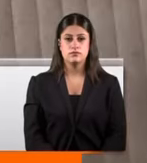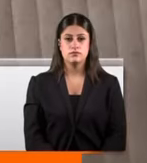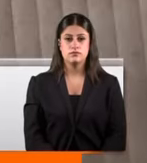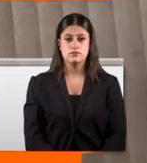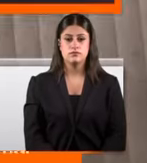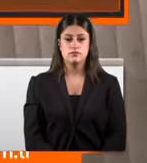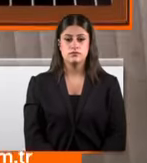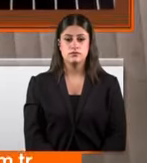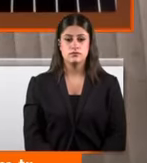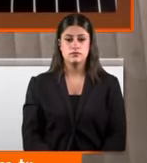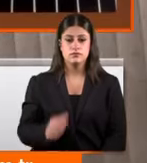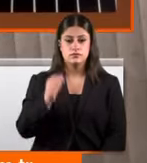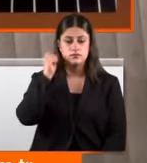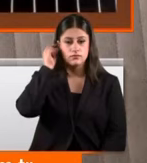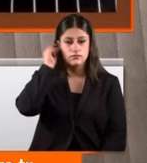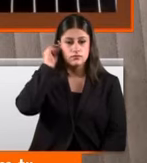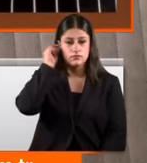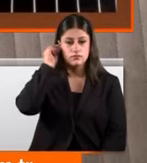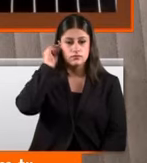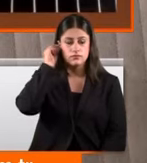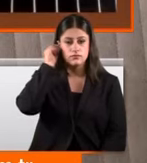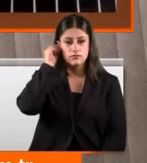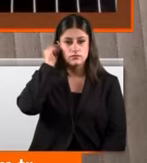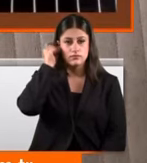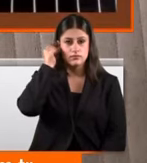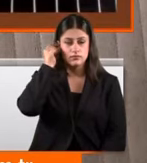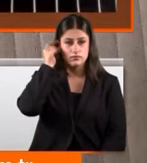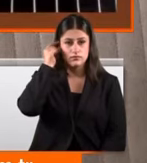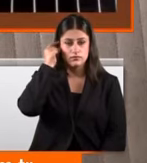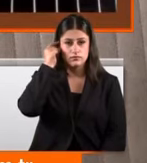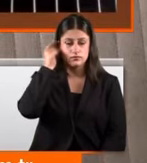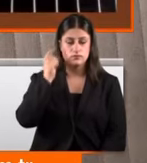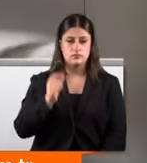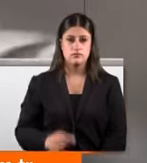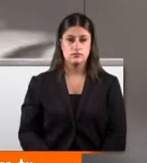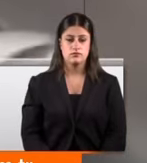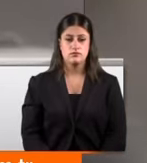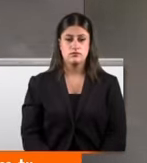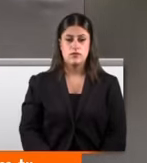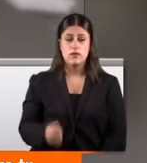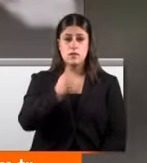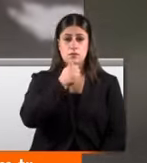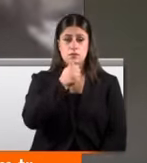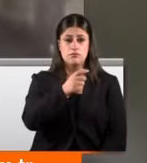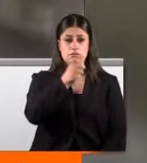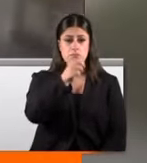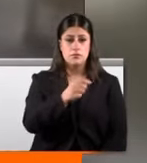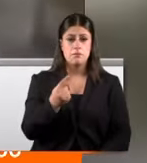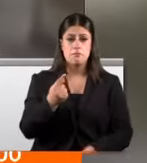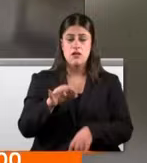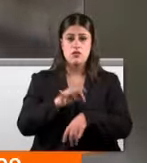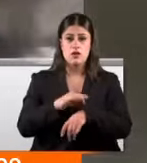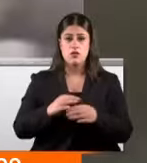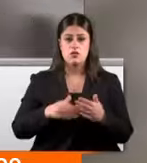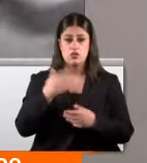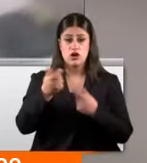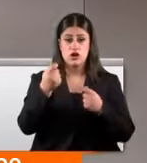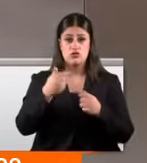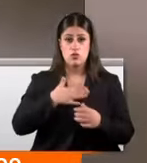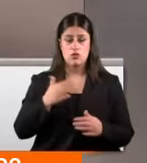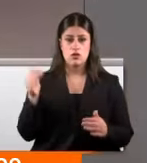Bu kadar tehdit edildiğini bilmiyorduk çocuğumuzun. Onlar hazırlıklılarmış. Babaları birkaç dakika sonra iş yerinin